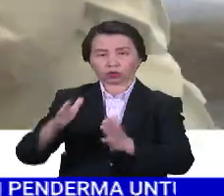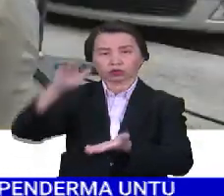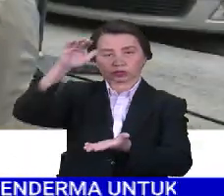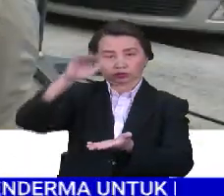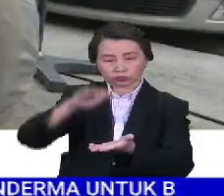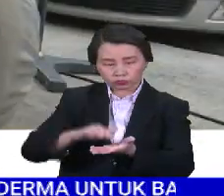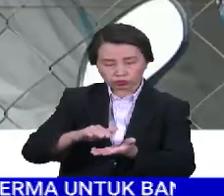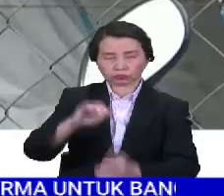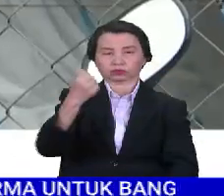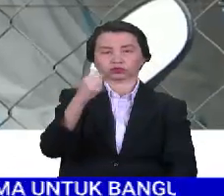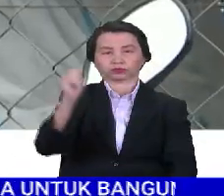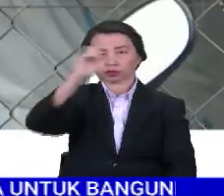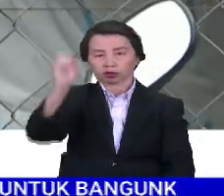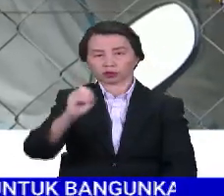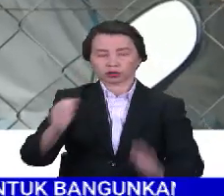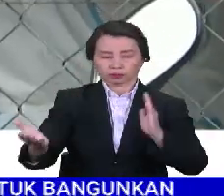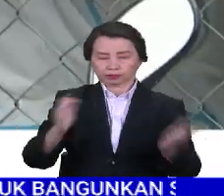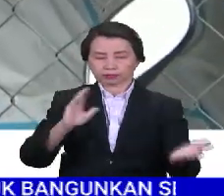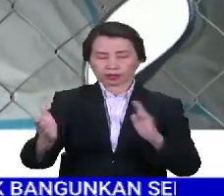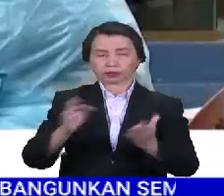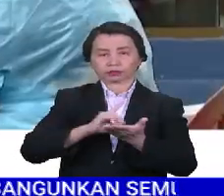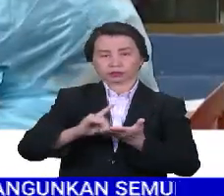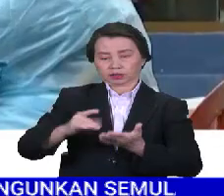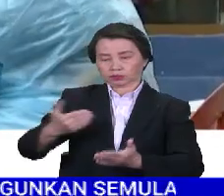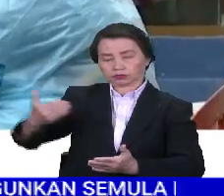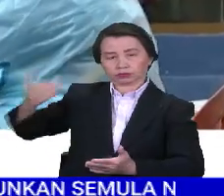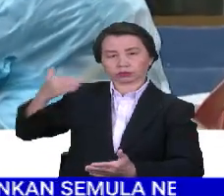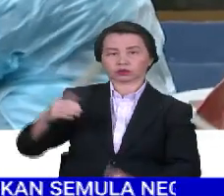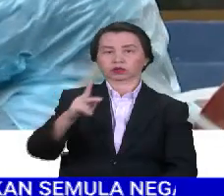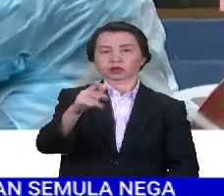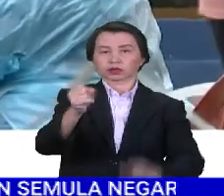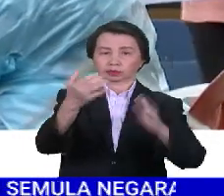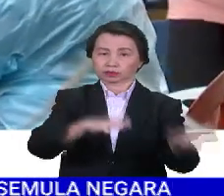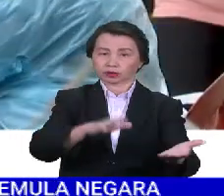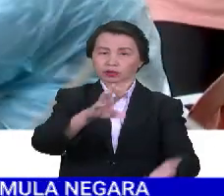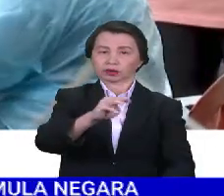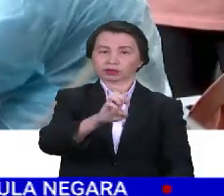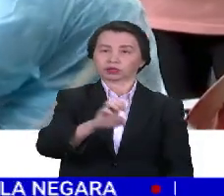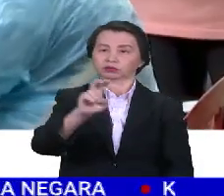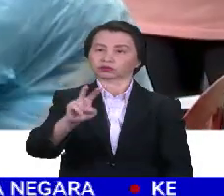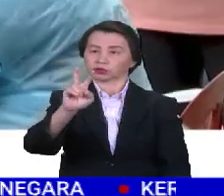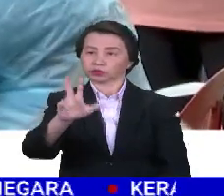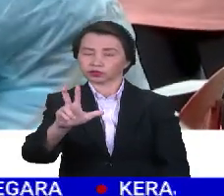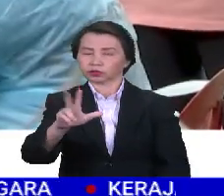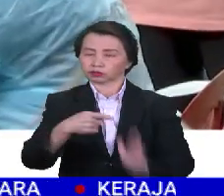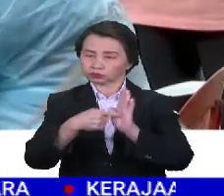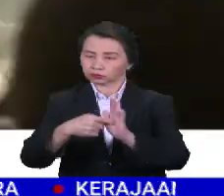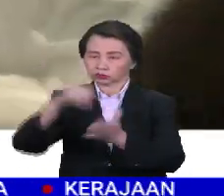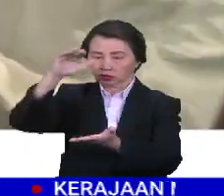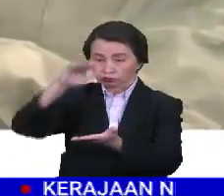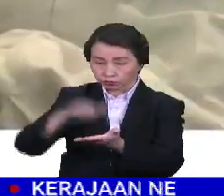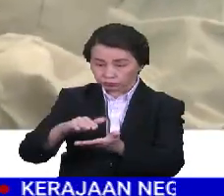sebanyak 10% berbanding minggu sebelumnya. Kes kematian pada MI ke-23 juga menunjukkan penurunan